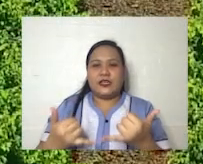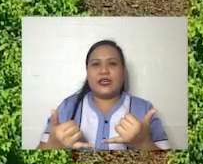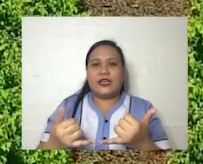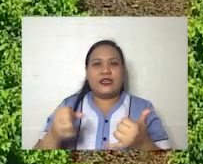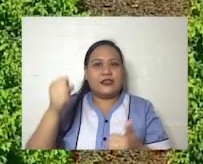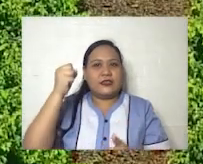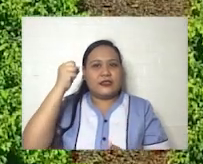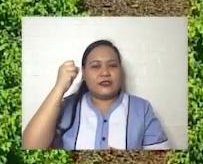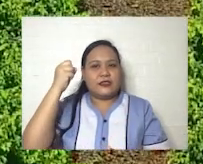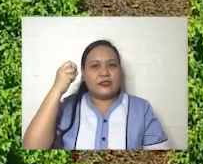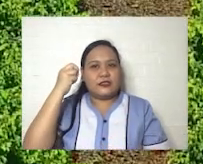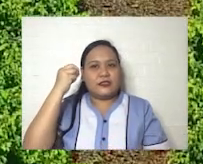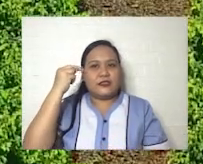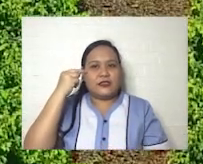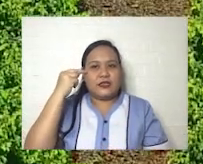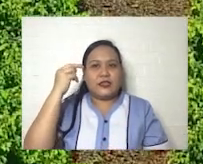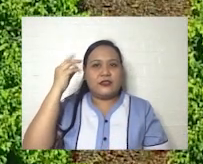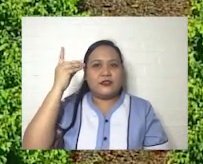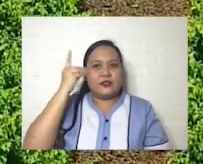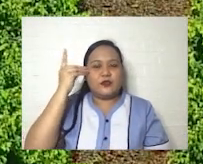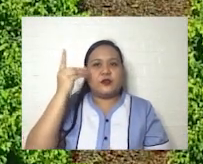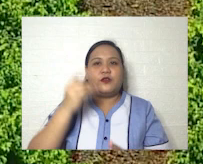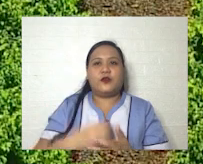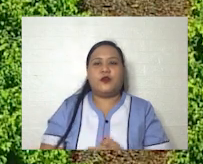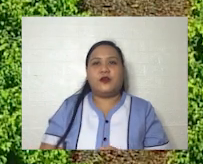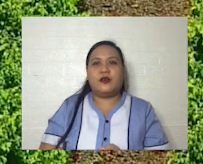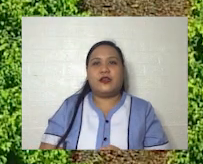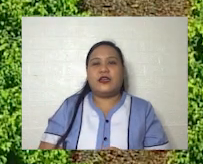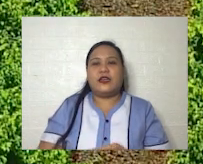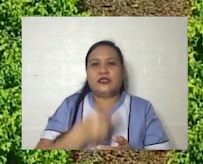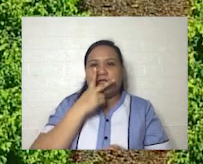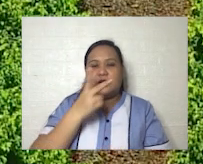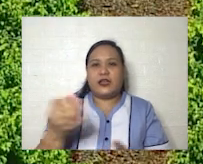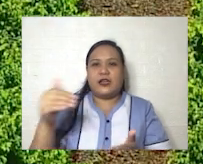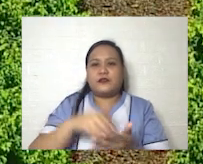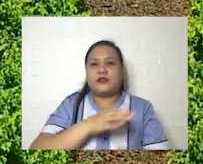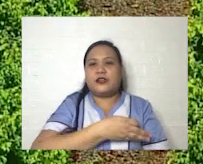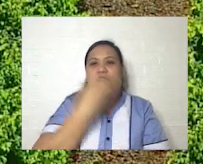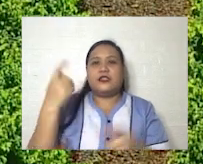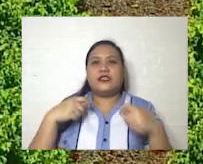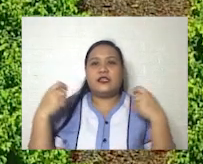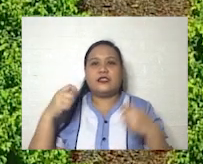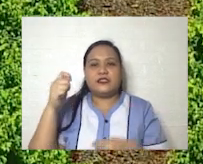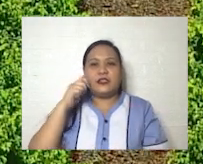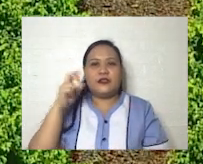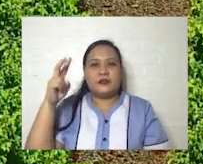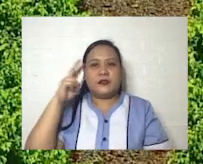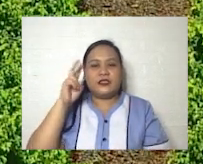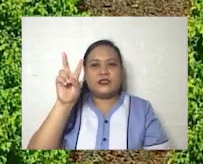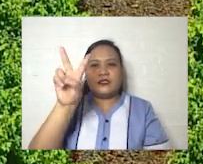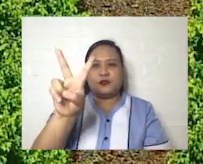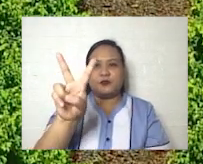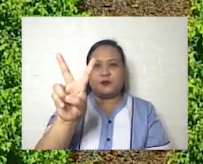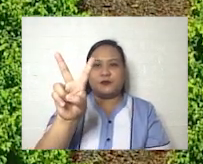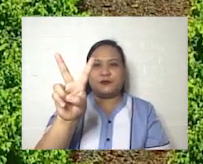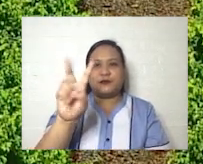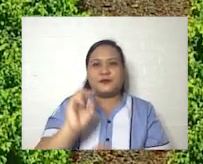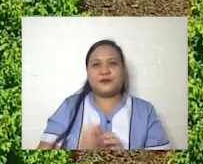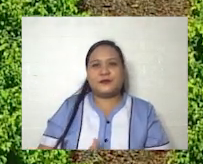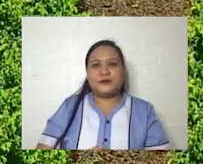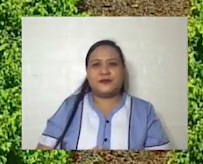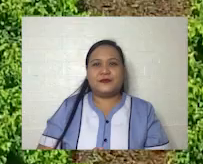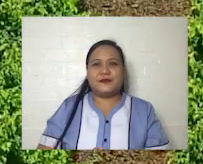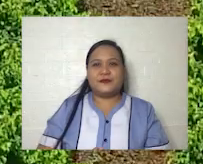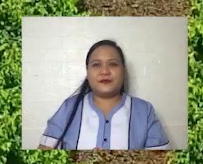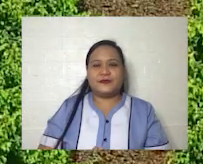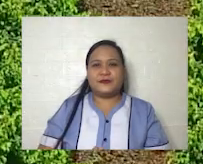That's all for today. I am Sir Nelson Dungo and see you again for another episode of Fernandino Teens